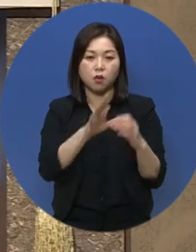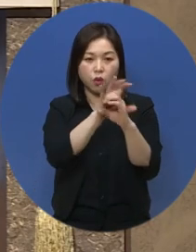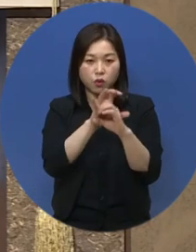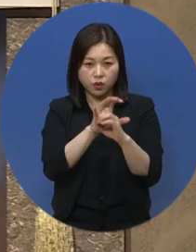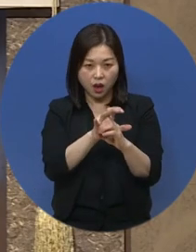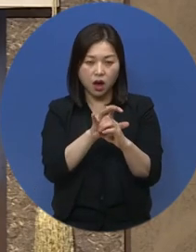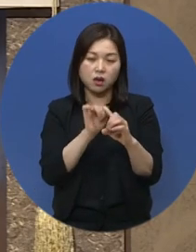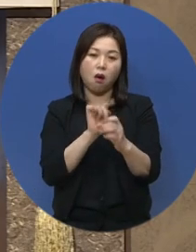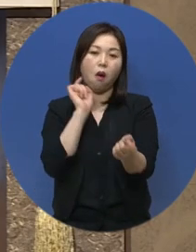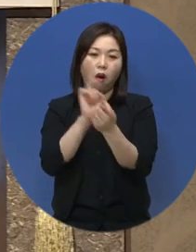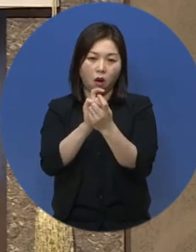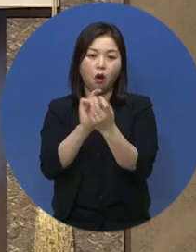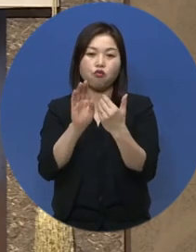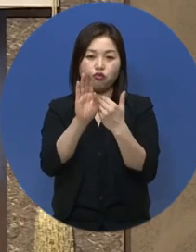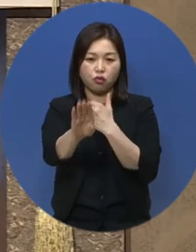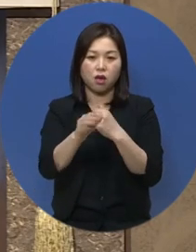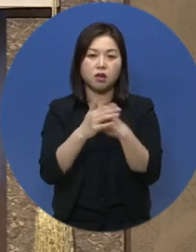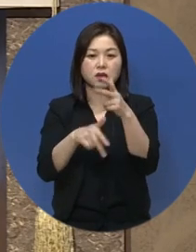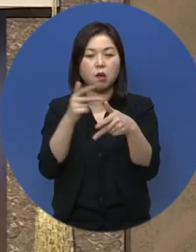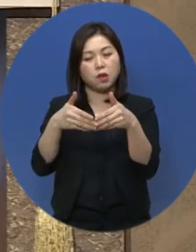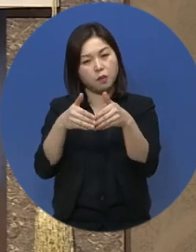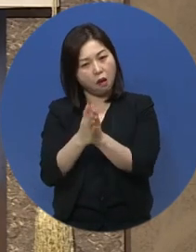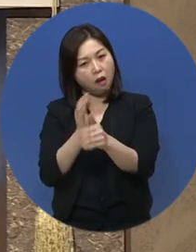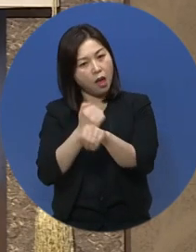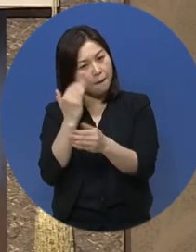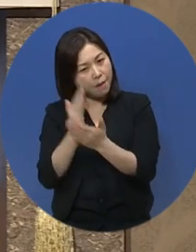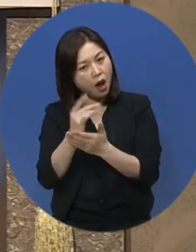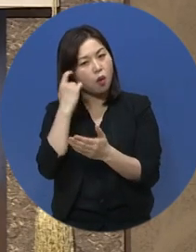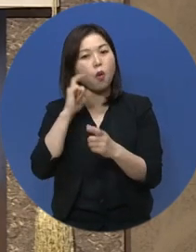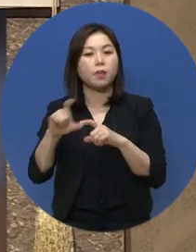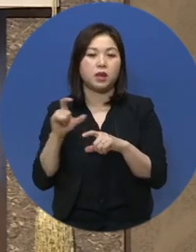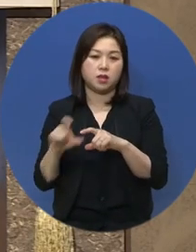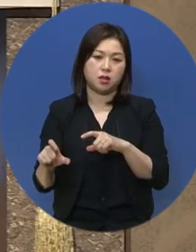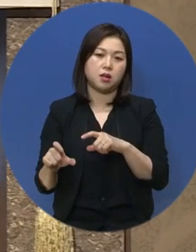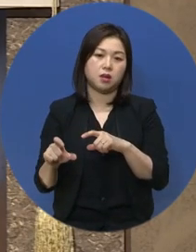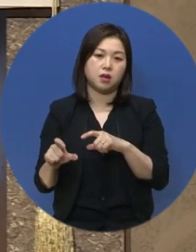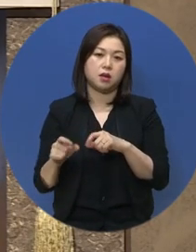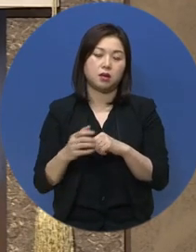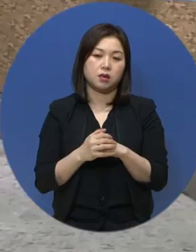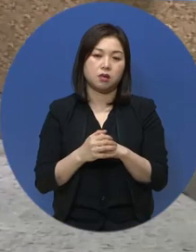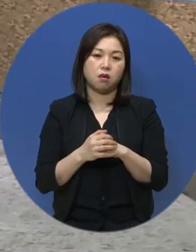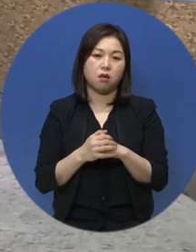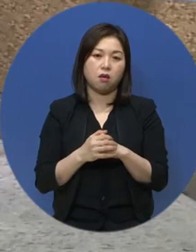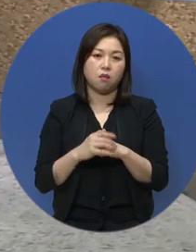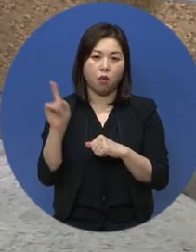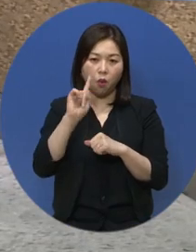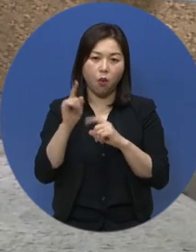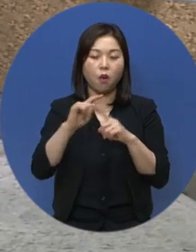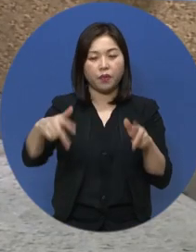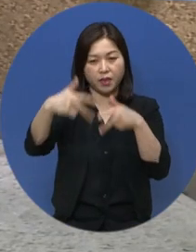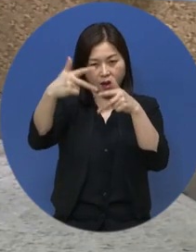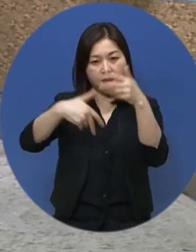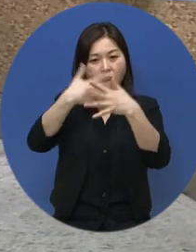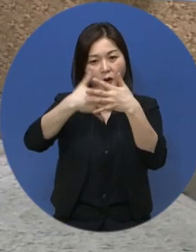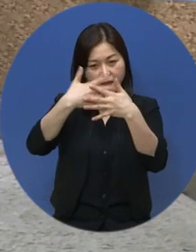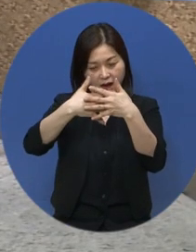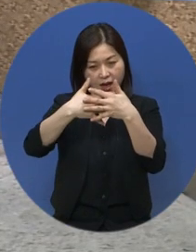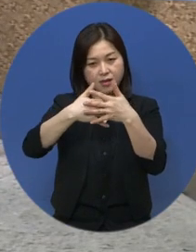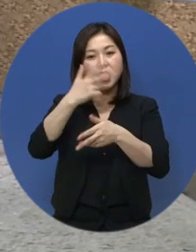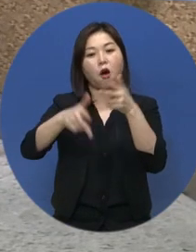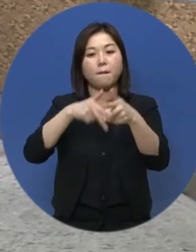저희가 맞닥뜨리고 나서 이 사업을 접어야 되나 고민을 많이 하면서 예. 전격적으로 이렇게 언택트 상황으로